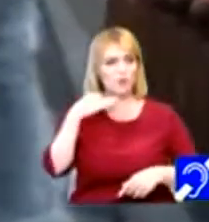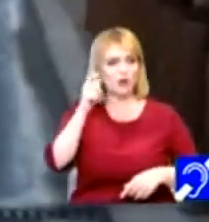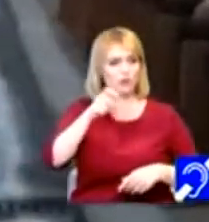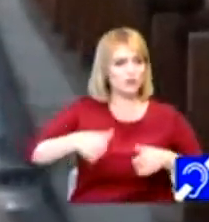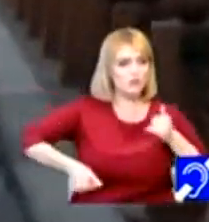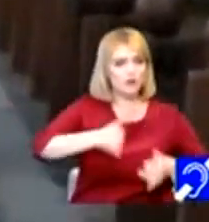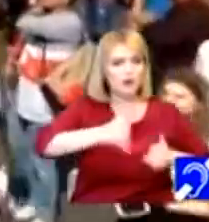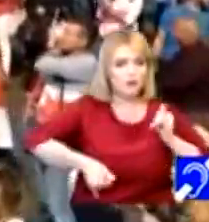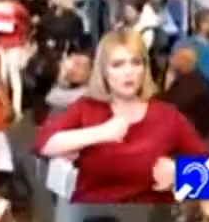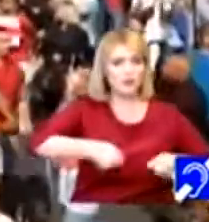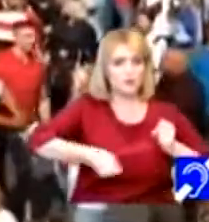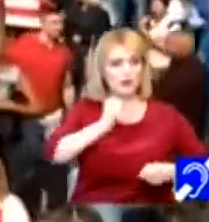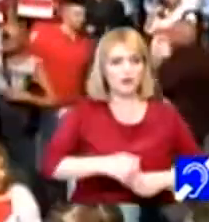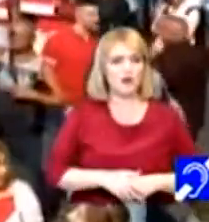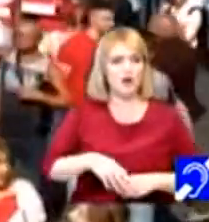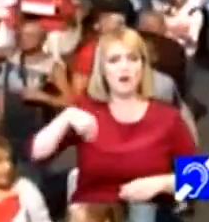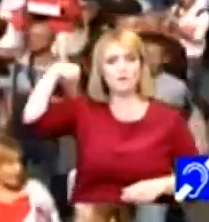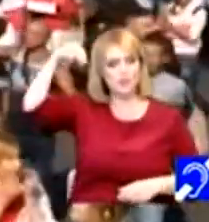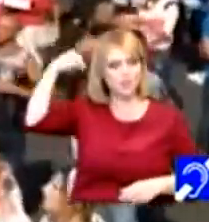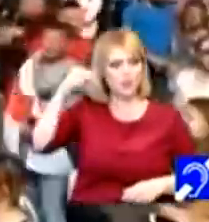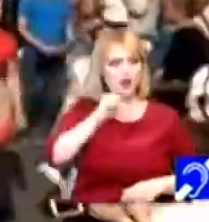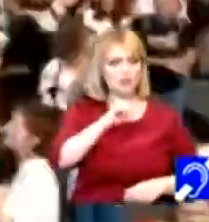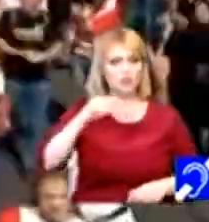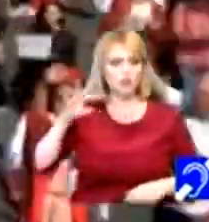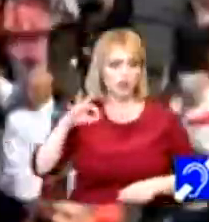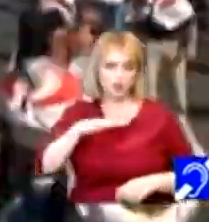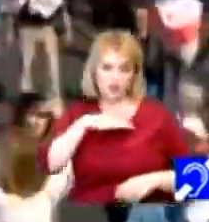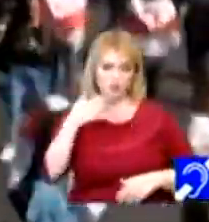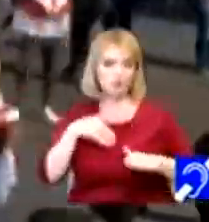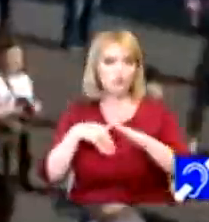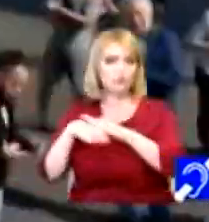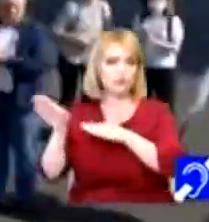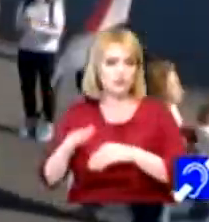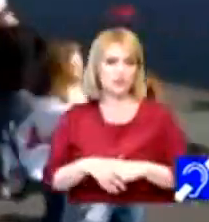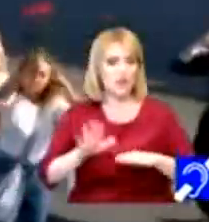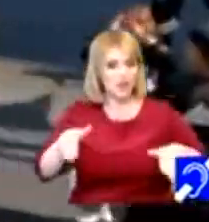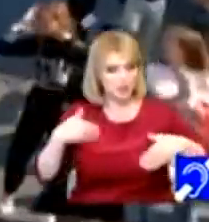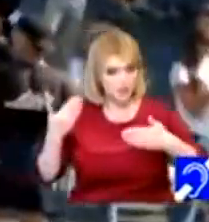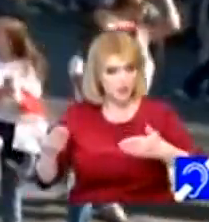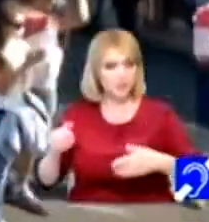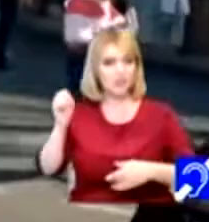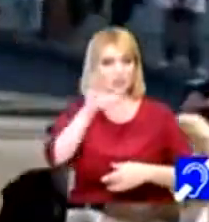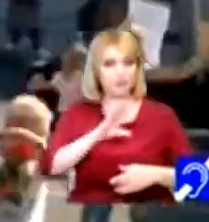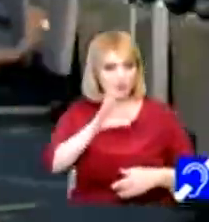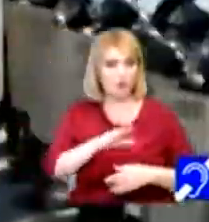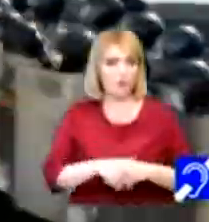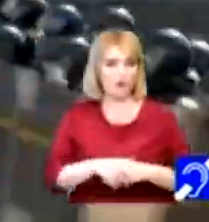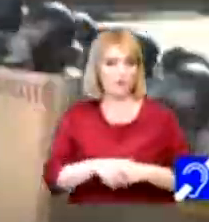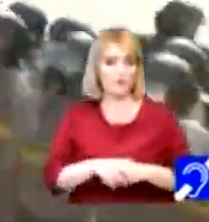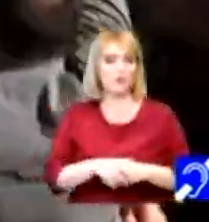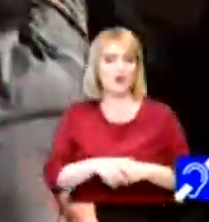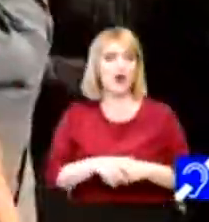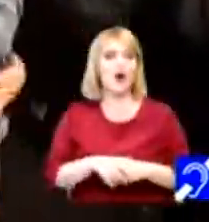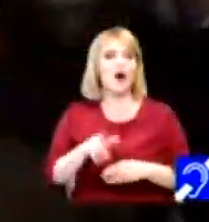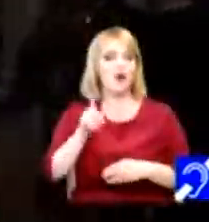stradă. Lukashenko refuză medierea crizei de către OSCE, așa cum a propus Uniunea Europeană, și mizează pe susținerea Moscovei, care i-a